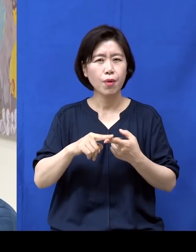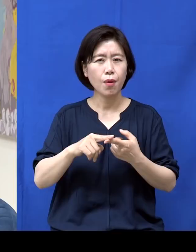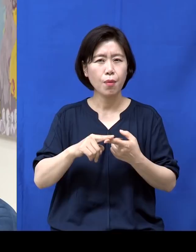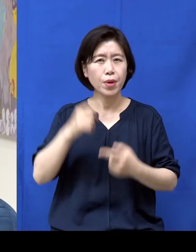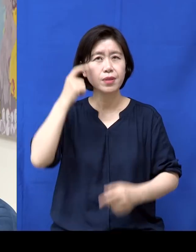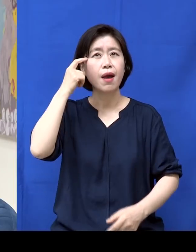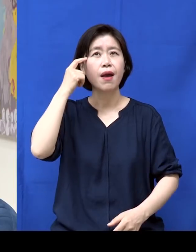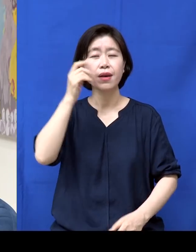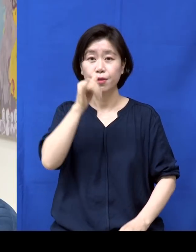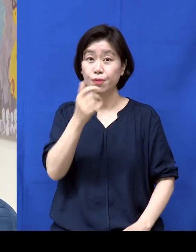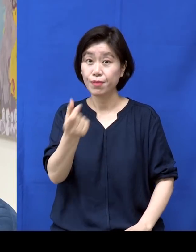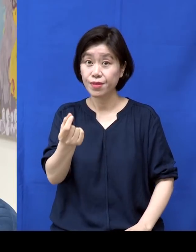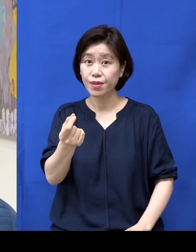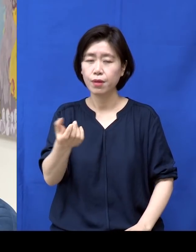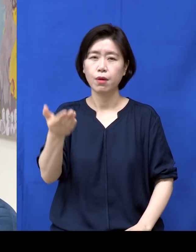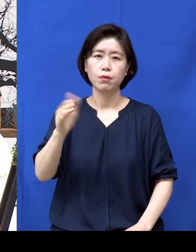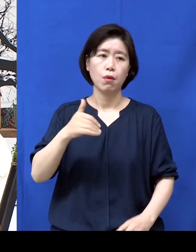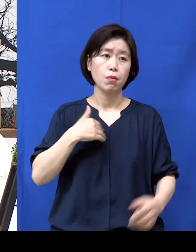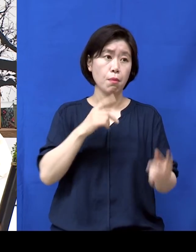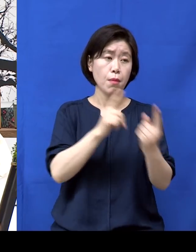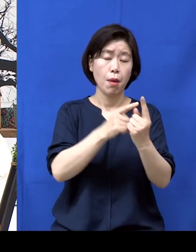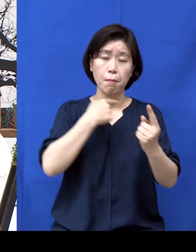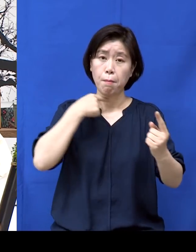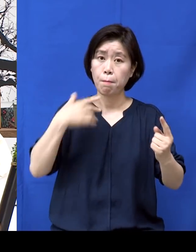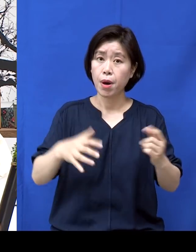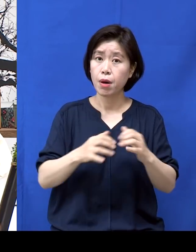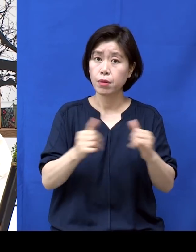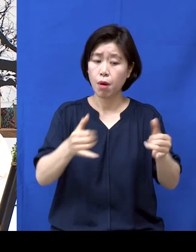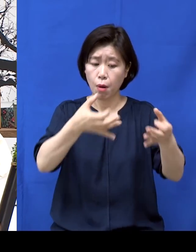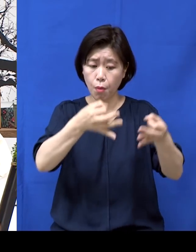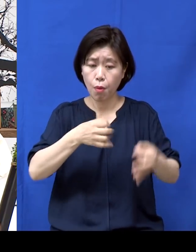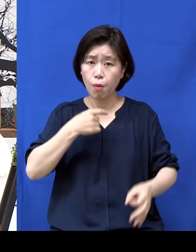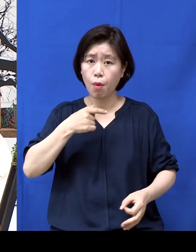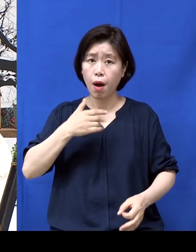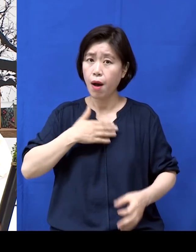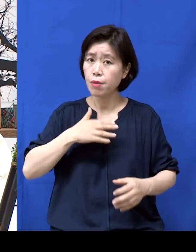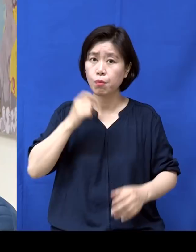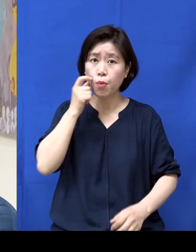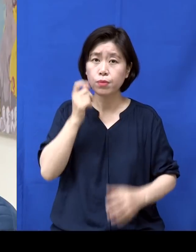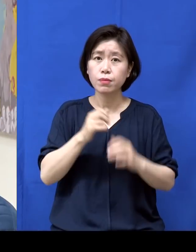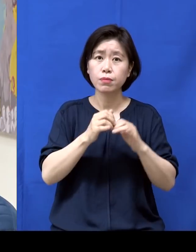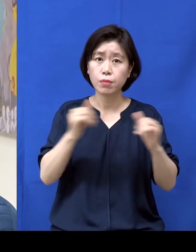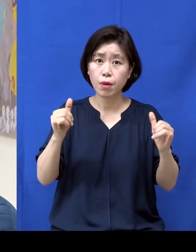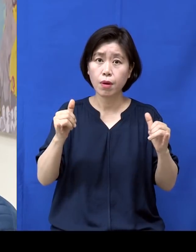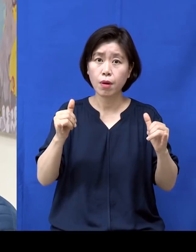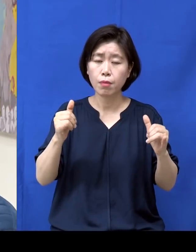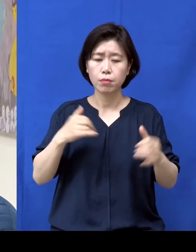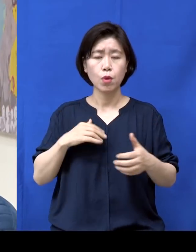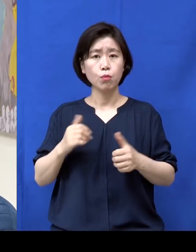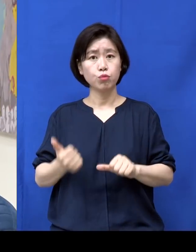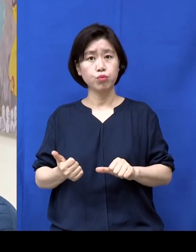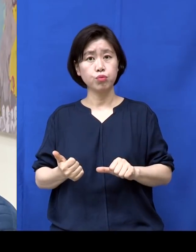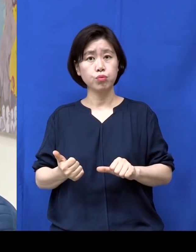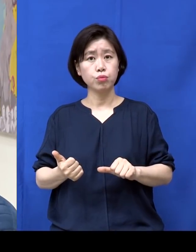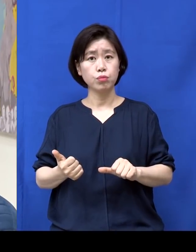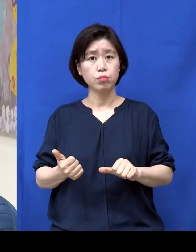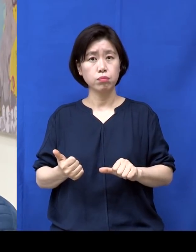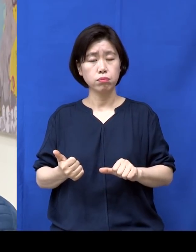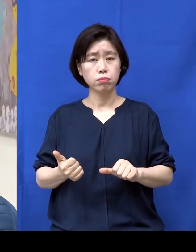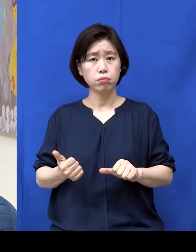많잖아요. 그분들한테 제 죽음이 의미가 없단 말이에요. 그 얘기를 다시 생각해 보니까 내가 아는 사람들한테 내